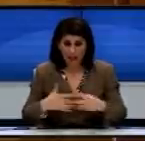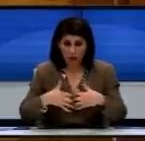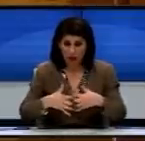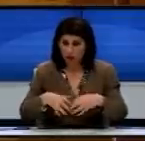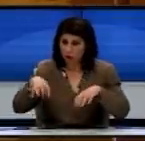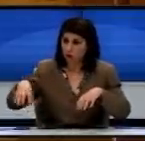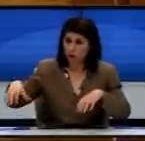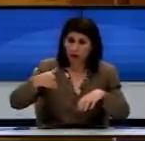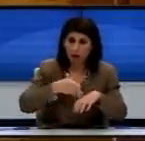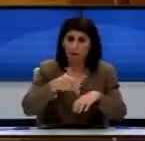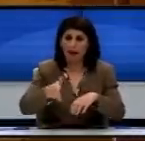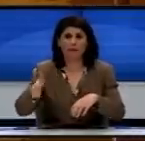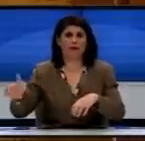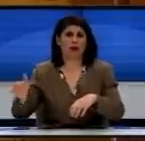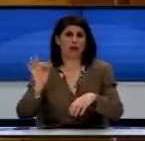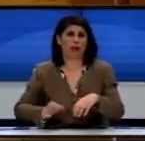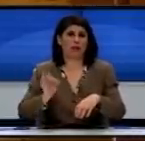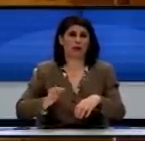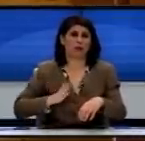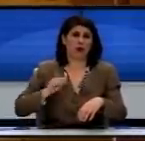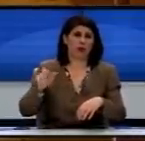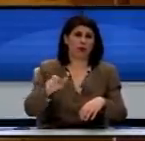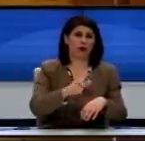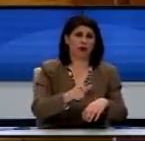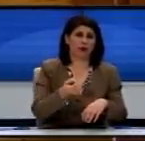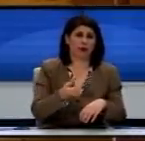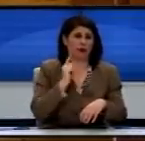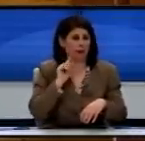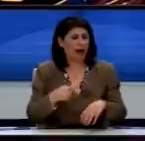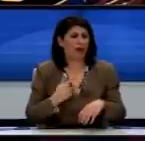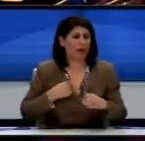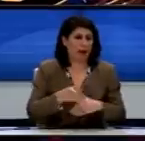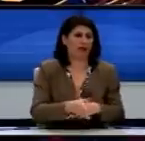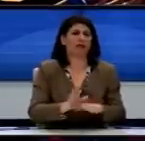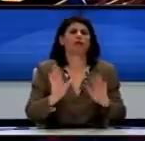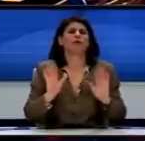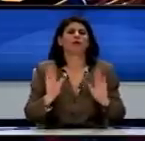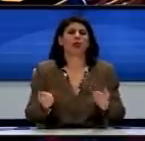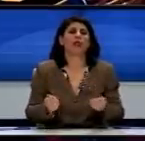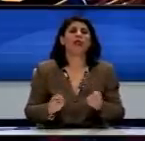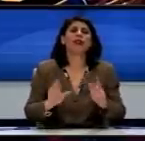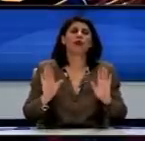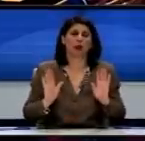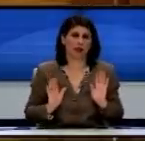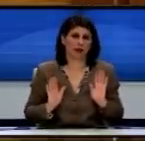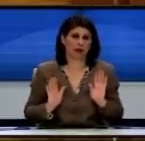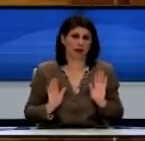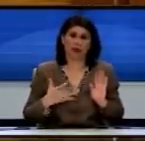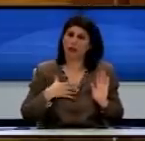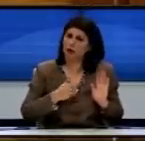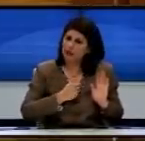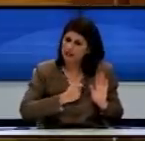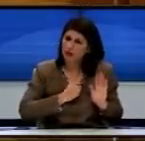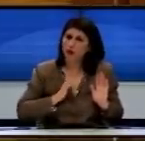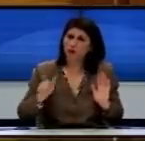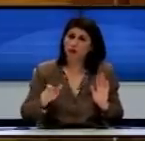παντού να παρεμβαίνουν κάθε φορά που ο κάθε πολίτης μπορεί να κάνει τη μικρή παρανομία. Δεν το κάναμε αυτό. Και εμπιστευθήκαμε